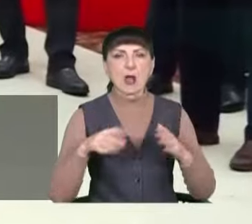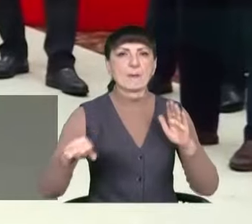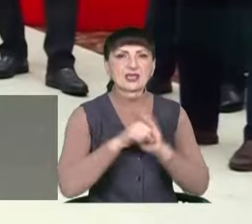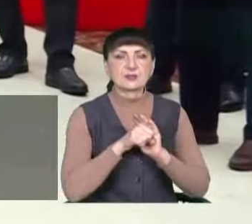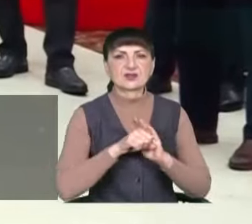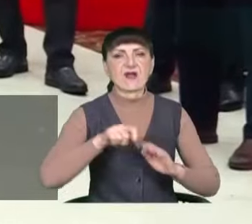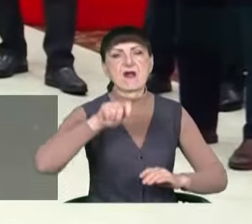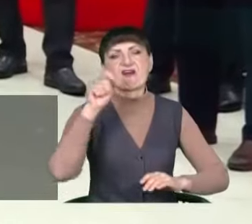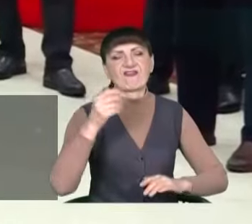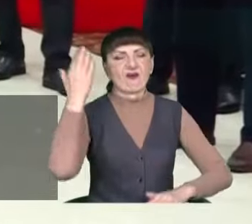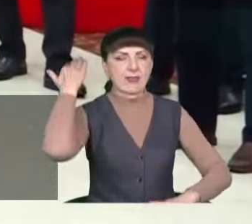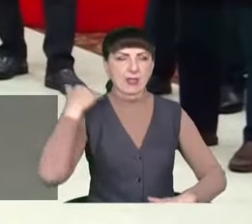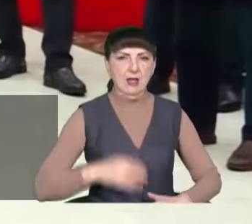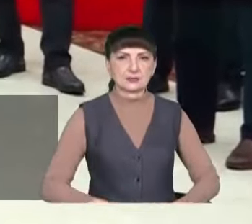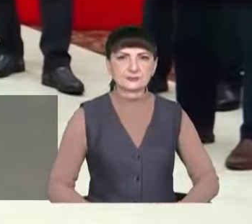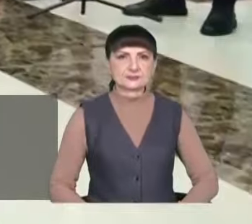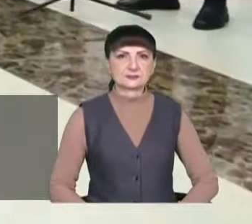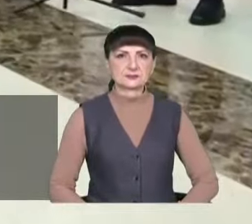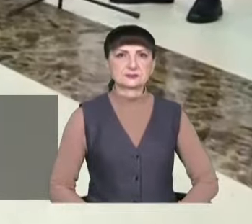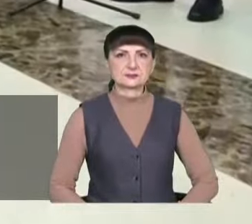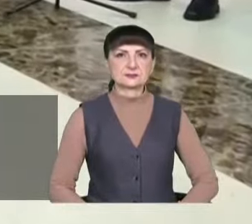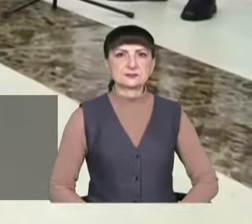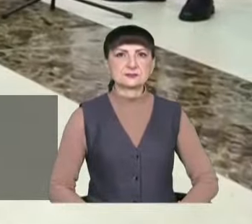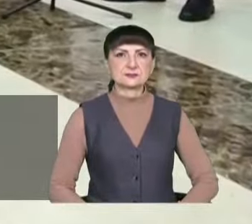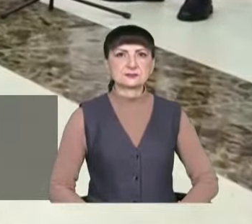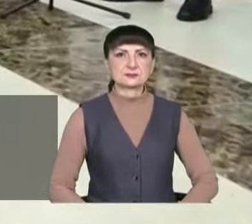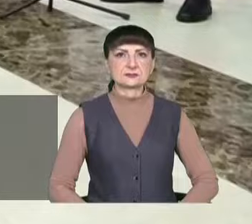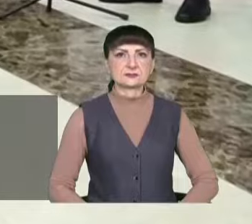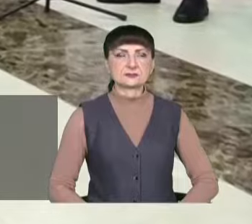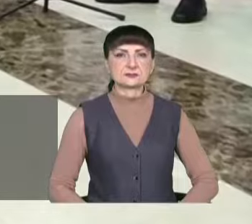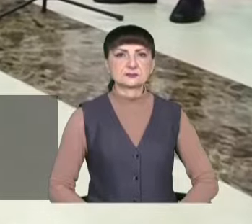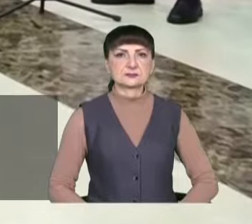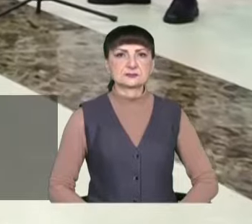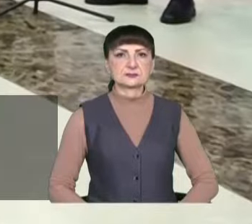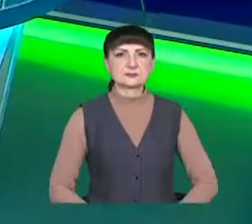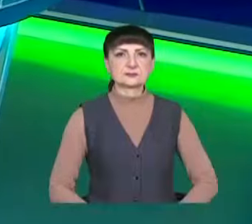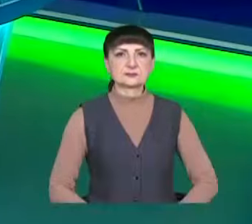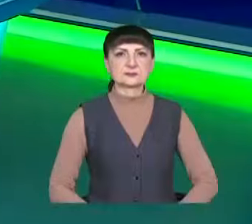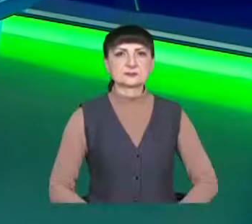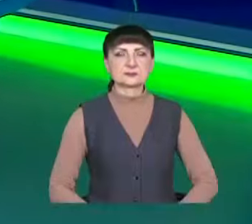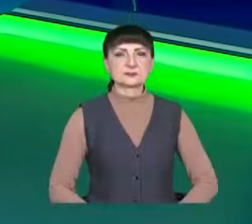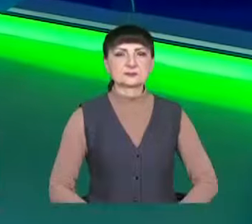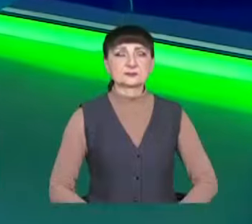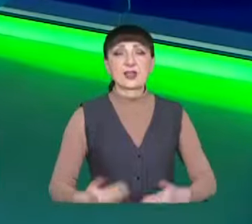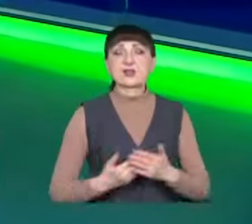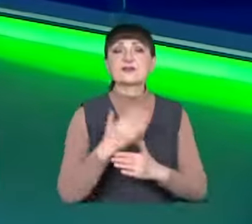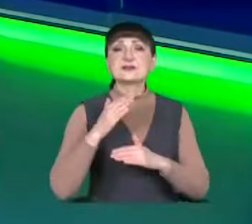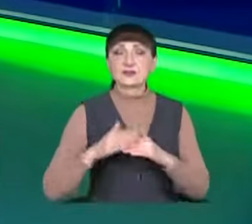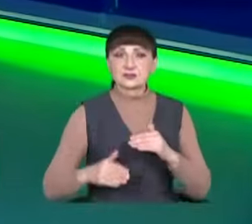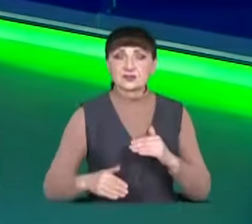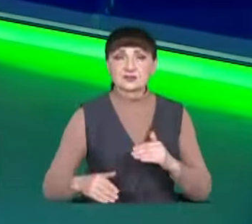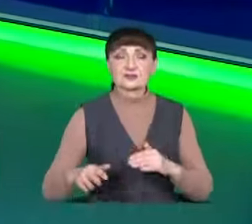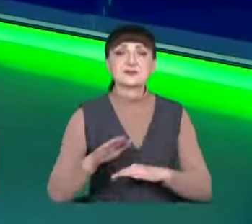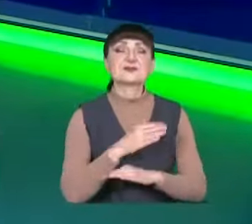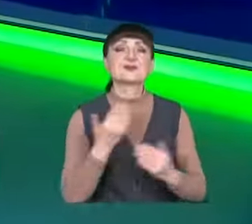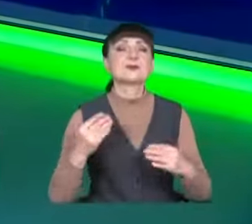годы Великой Отечественной войны. Ильдар Гизатуллин, Галымжан Исинбаев, телеканал Алматы, Тарас. И на этом наш выпуск завершен.